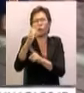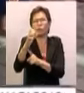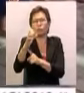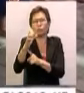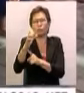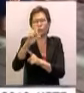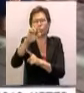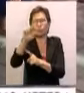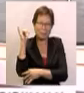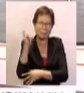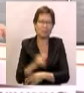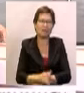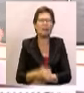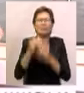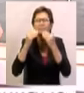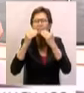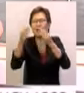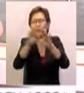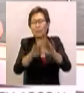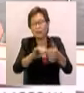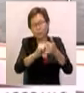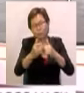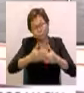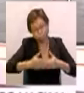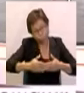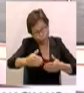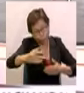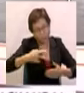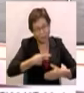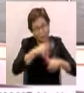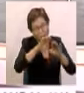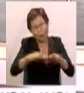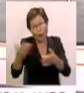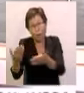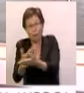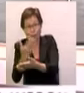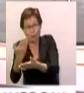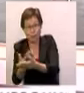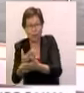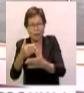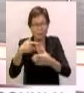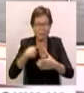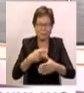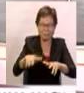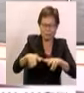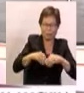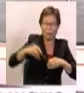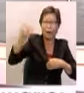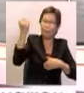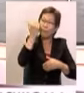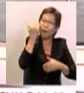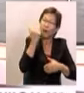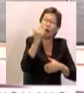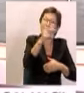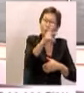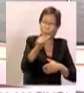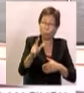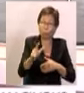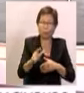persatuan itu. Sukan itu dan seterusnya, kita ada perkembangan yang baru kita terima. Mahkamah Session Kuala